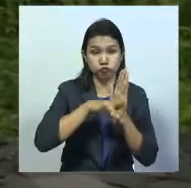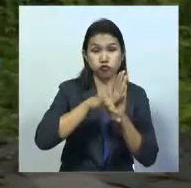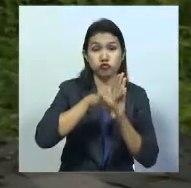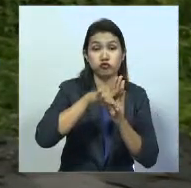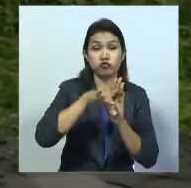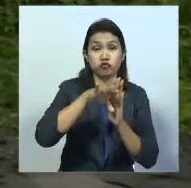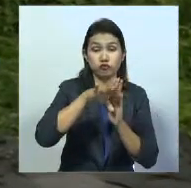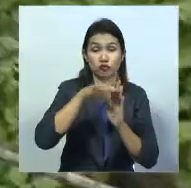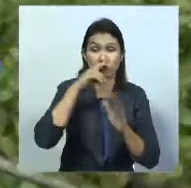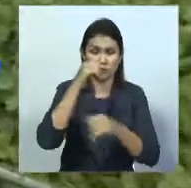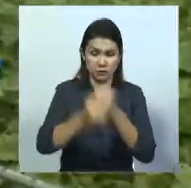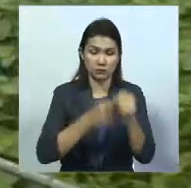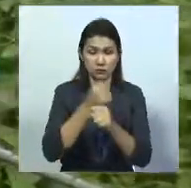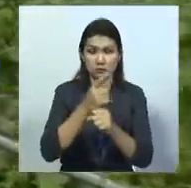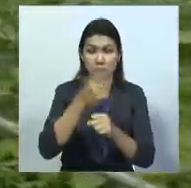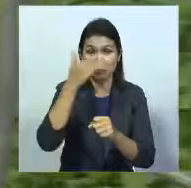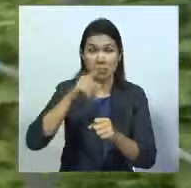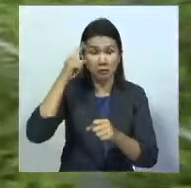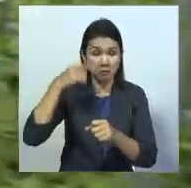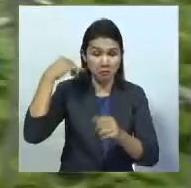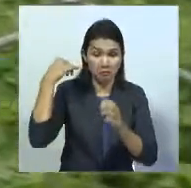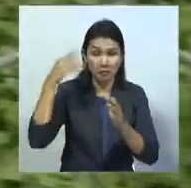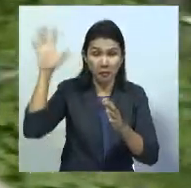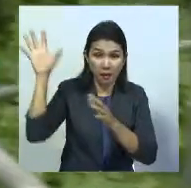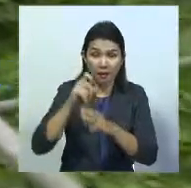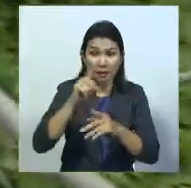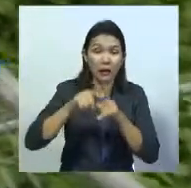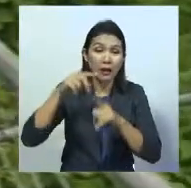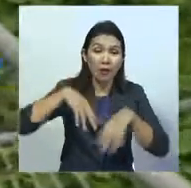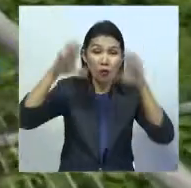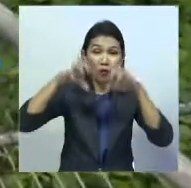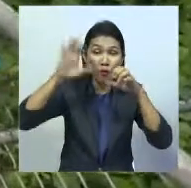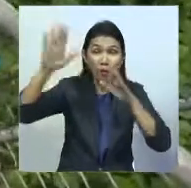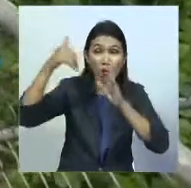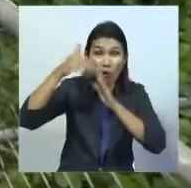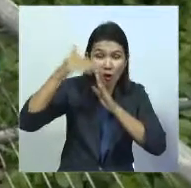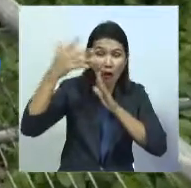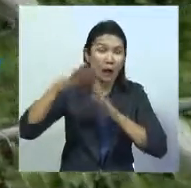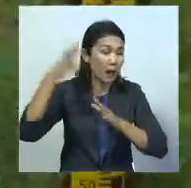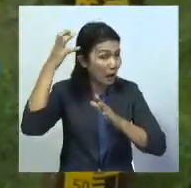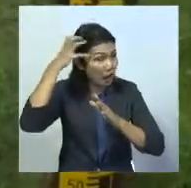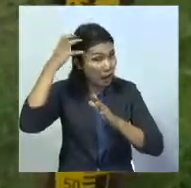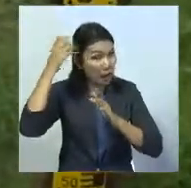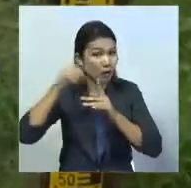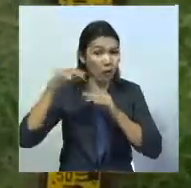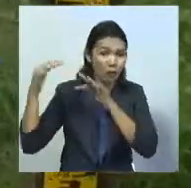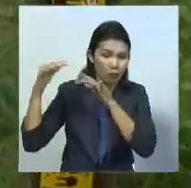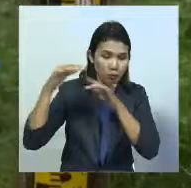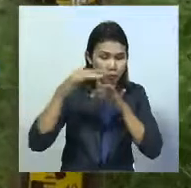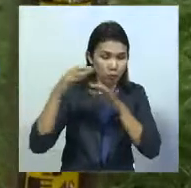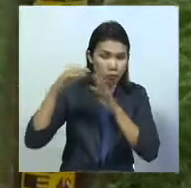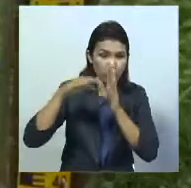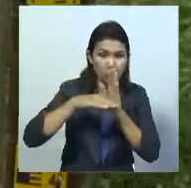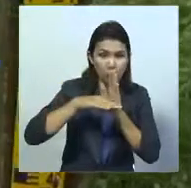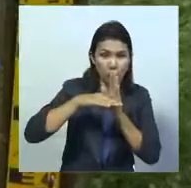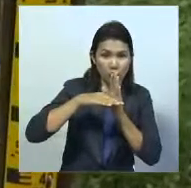ในรอบปีเนื่องจากมีน้ำเหนือจากจังหวัดหนองคายและน้ำสาขาที่ไหลมาจากฝั่งสปป.ลาวไหลมาสมทบกับน้